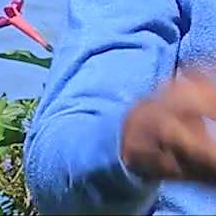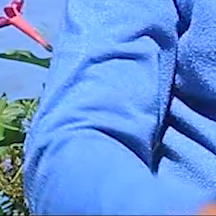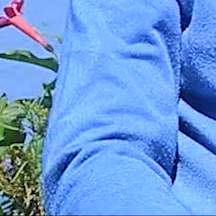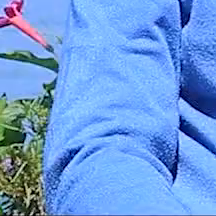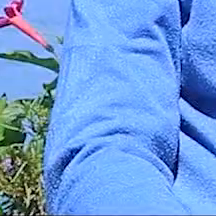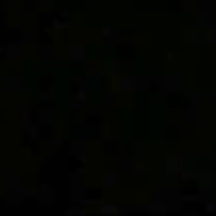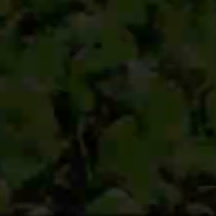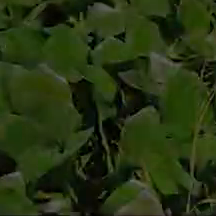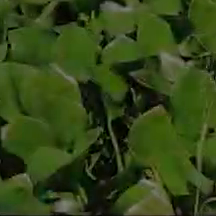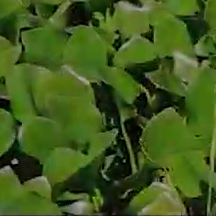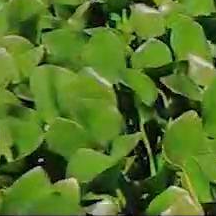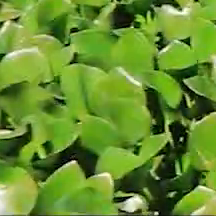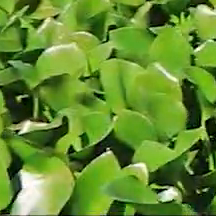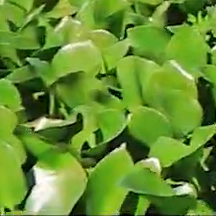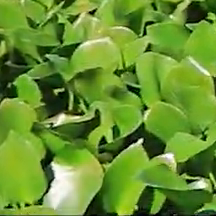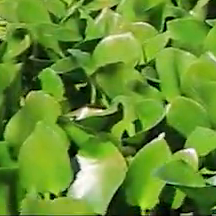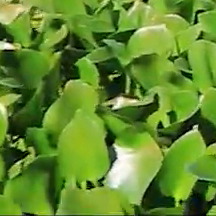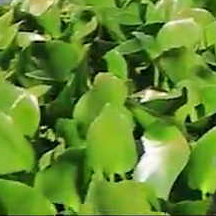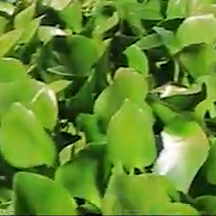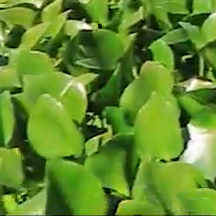መጨረሻ ውጤት ነው